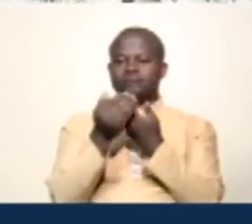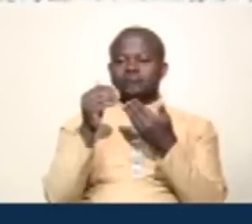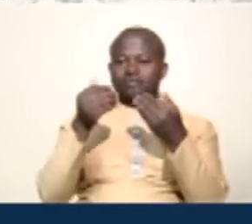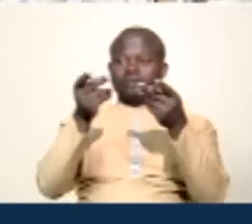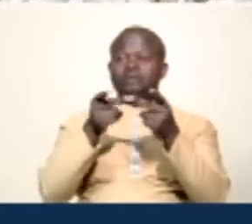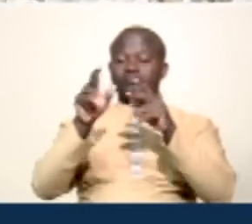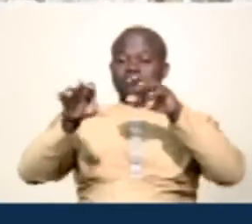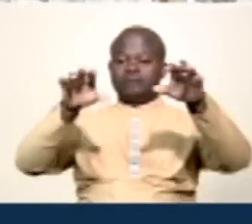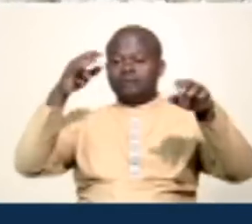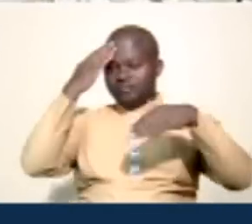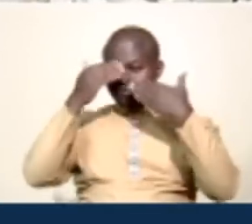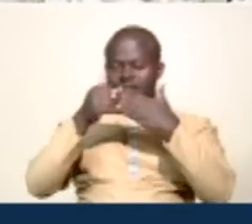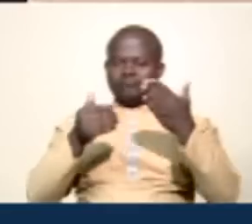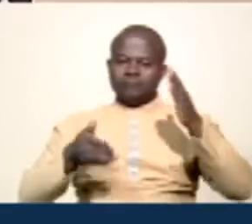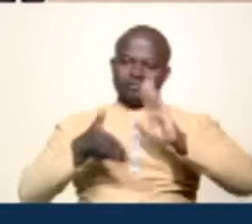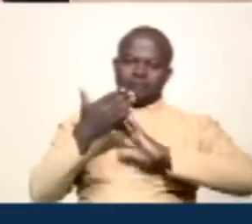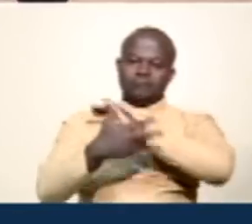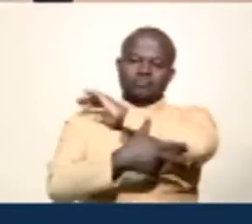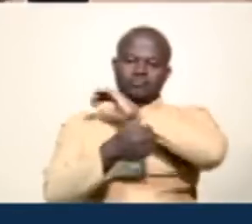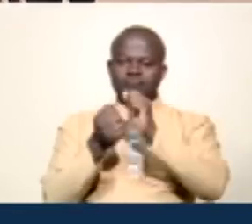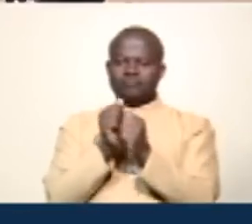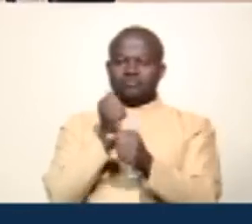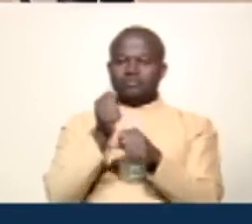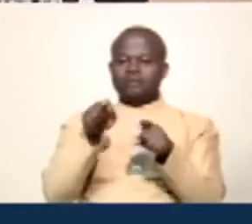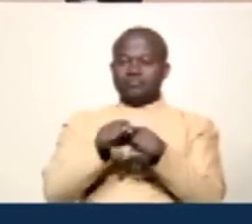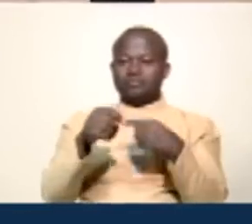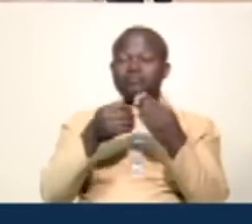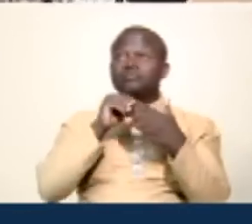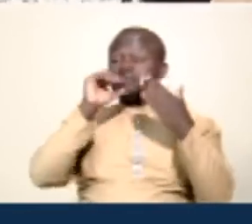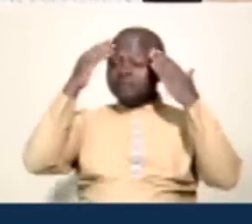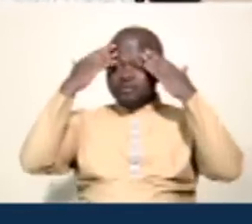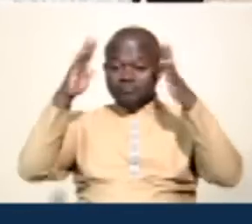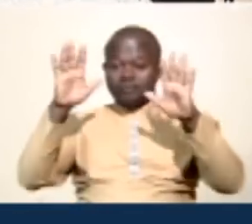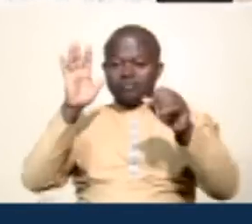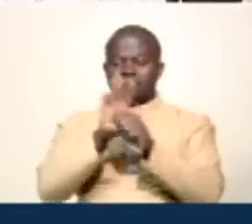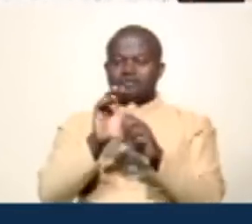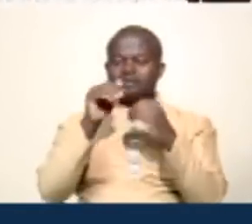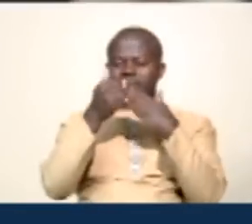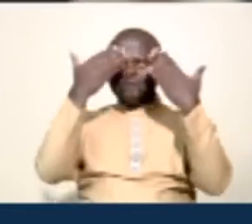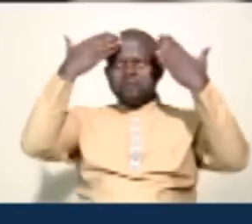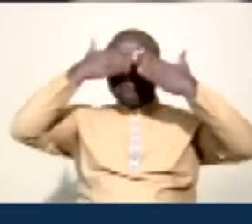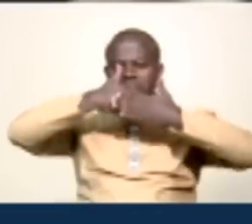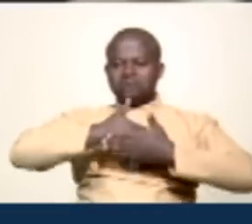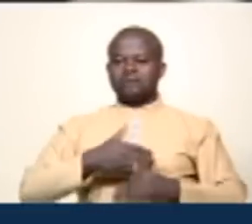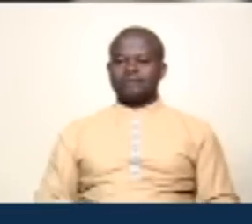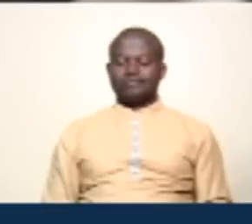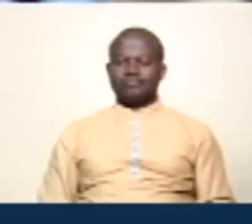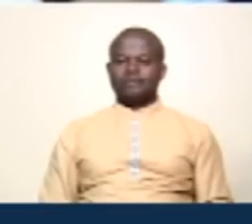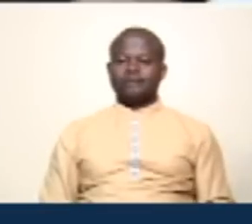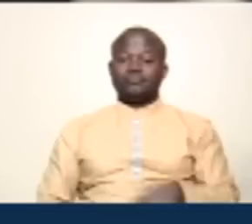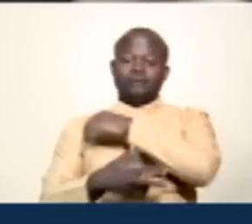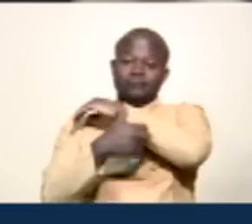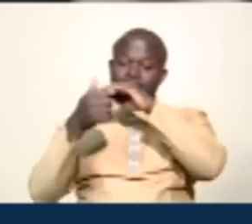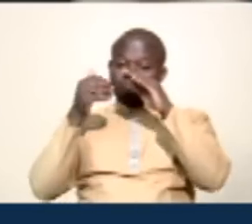agira hatarabukira, kuko bahita bayiba. Abakora ibingo nta n'umwe bazi, cyane ko abenshi bitwikira ijoro. Gura ni ukuvuga ngo